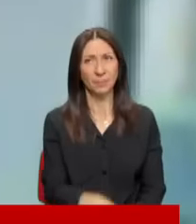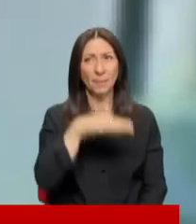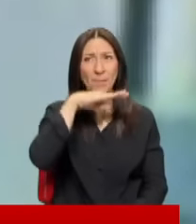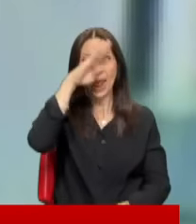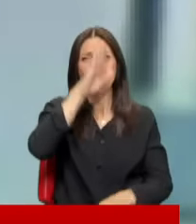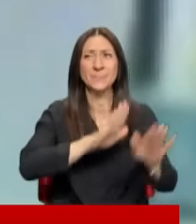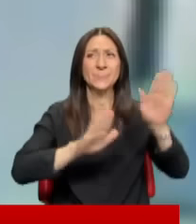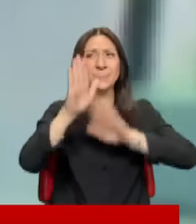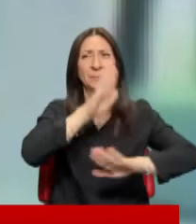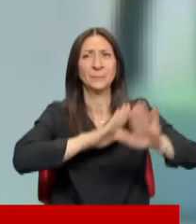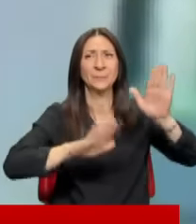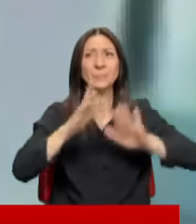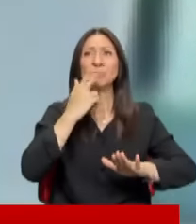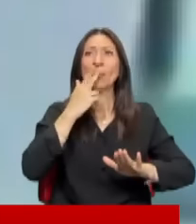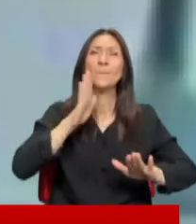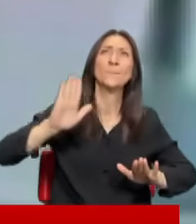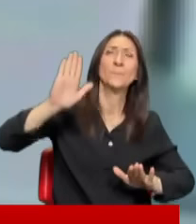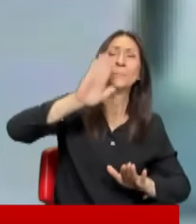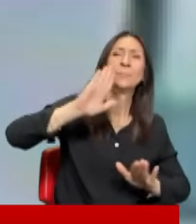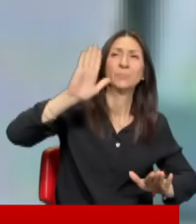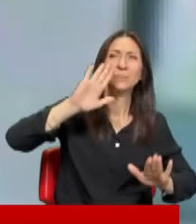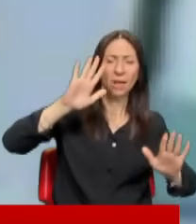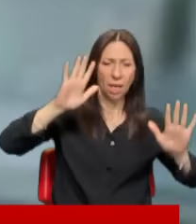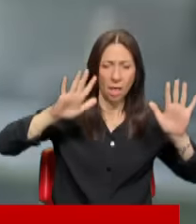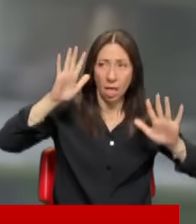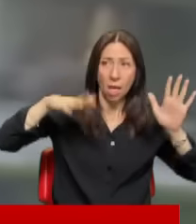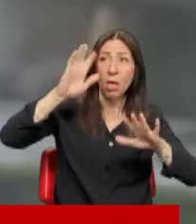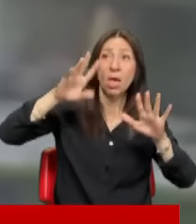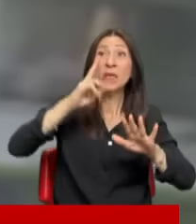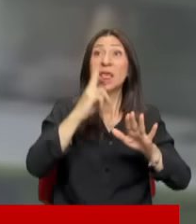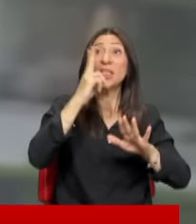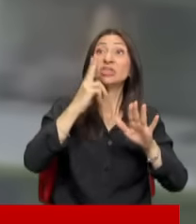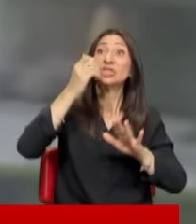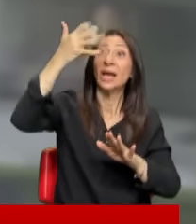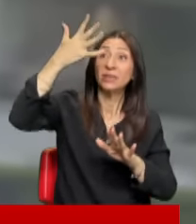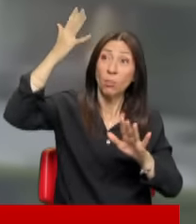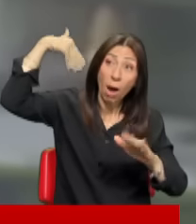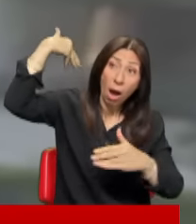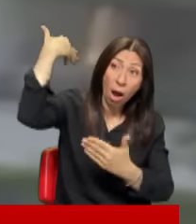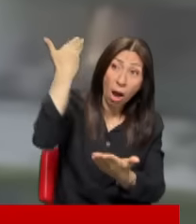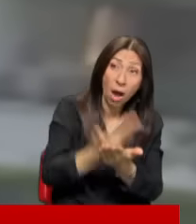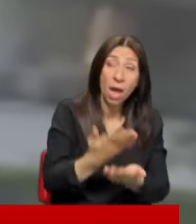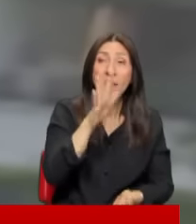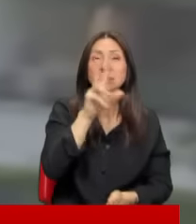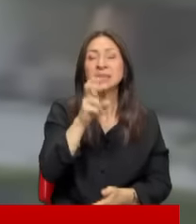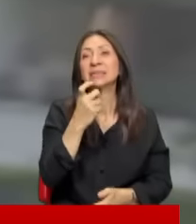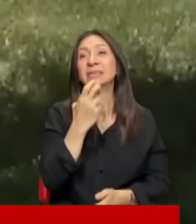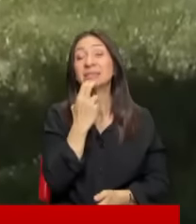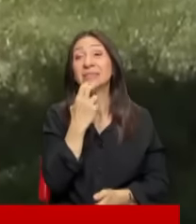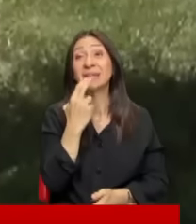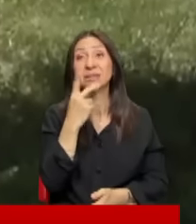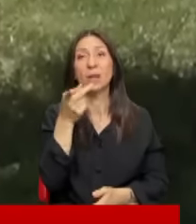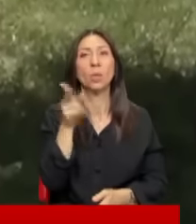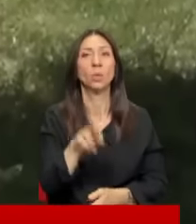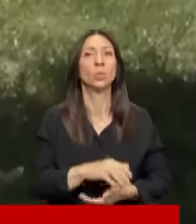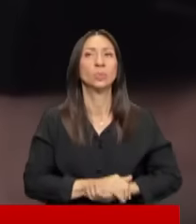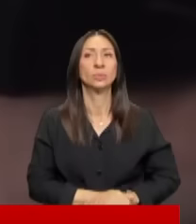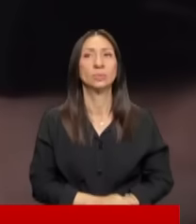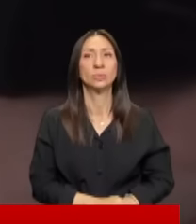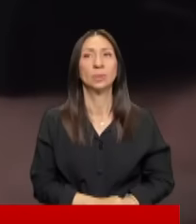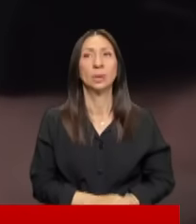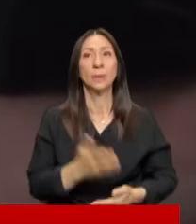Bayram temizliği yapıyordu. Cam silerken dengesini kaybetti. 7. kattan düştü. 58 yaşındaki kadın hayatını